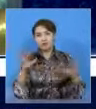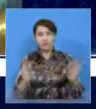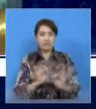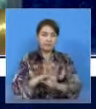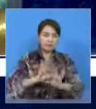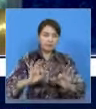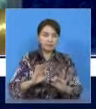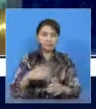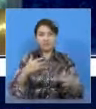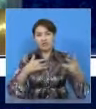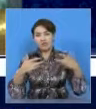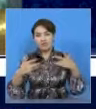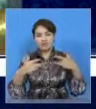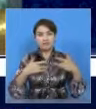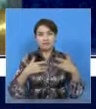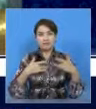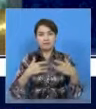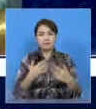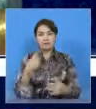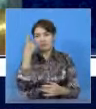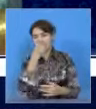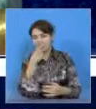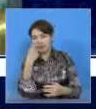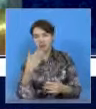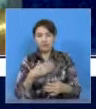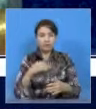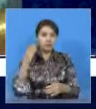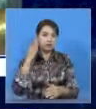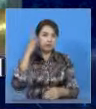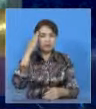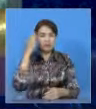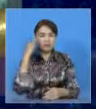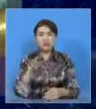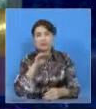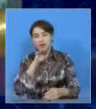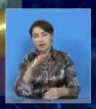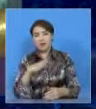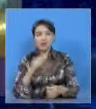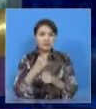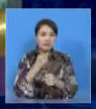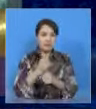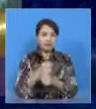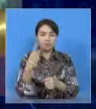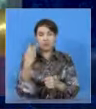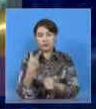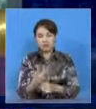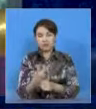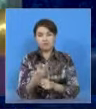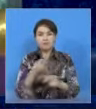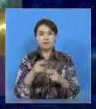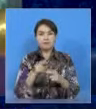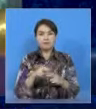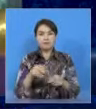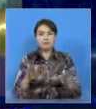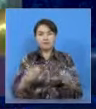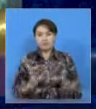Яғни бұл әртістің кейпіне, әртістік шеберлігіне пародия жасау, және екіншісі бұл жанды